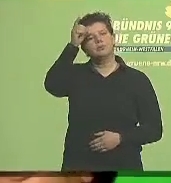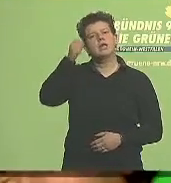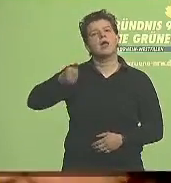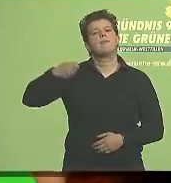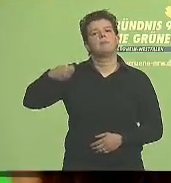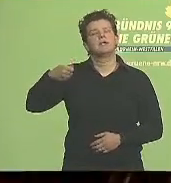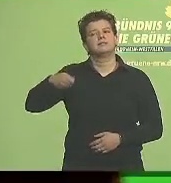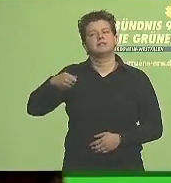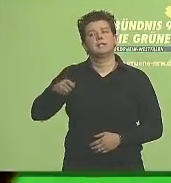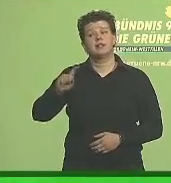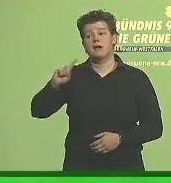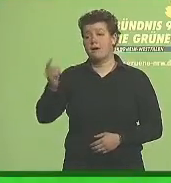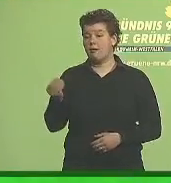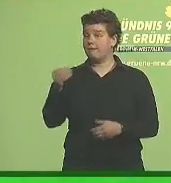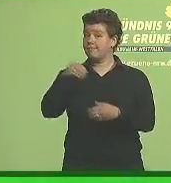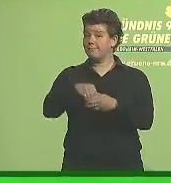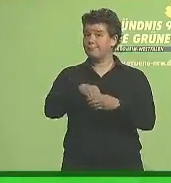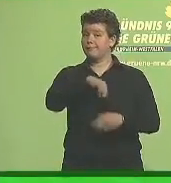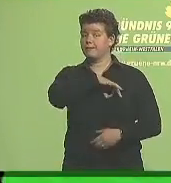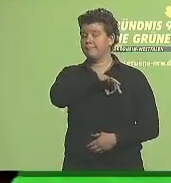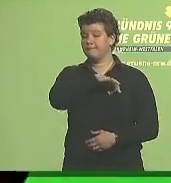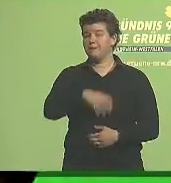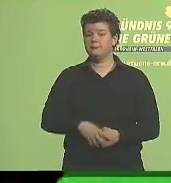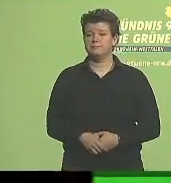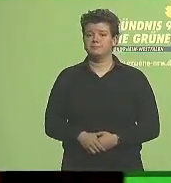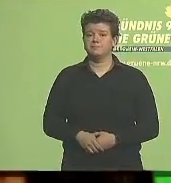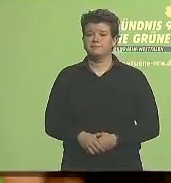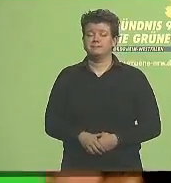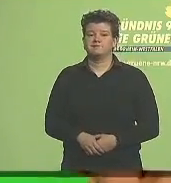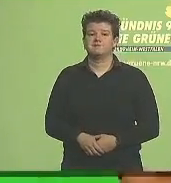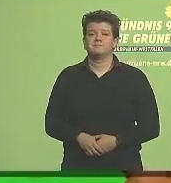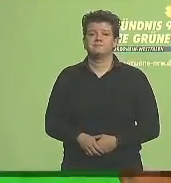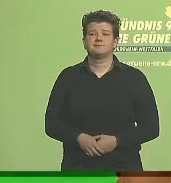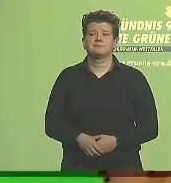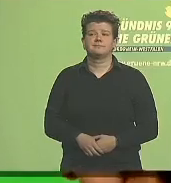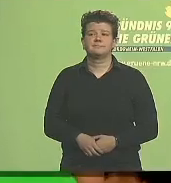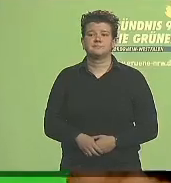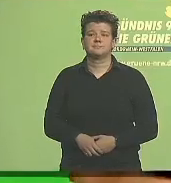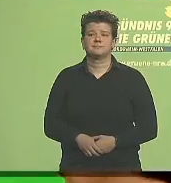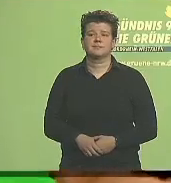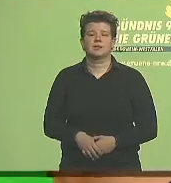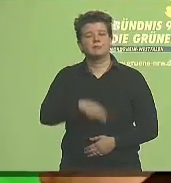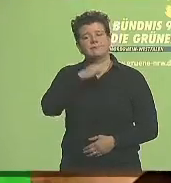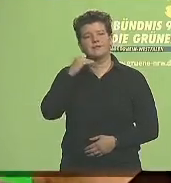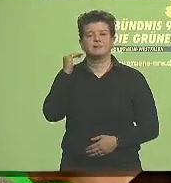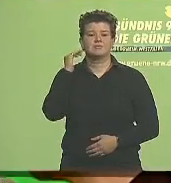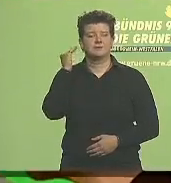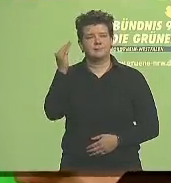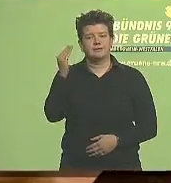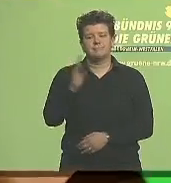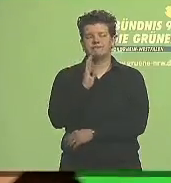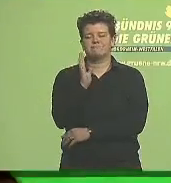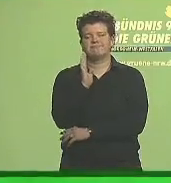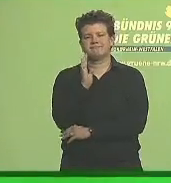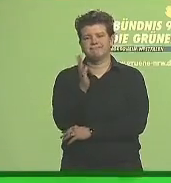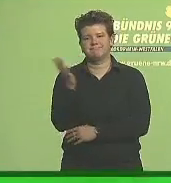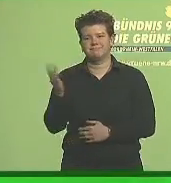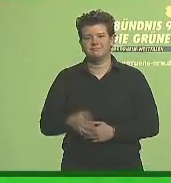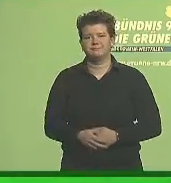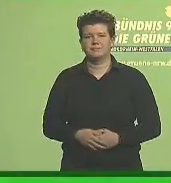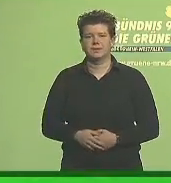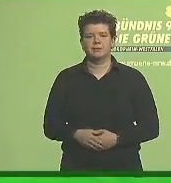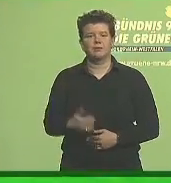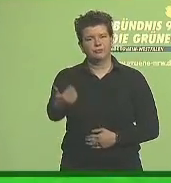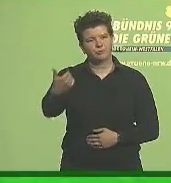Polizist. Die sind gut aufgehoben bei uns, da kannst du sicher sein. Danke für deine Rede und danke, dass du gekommen bist.